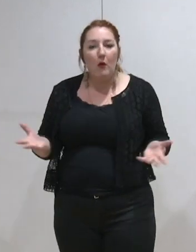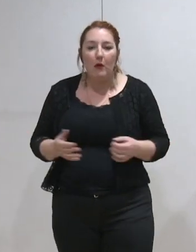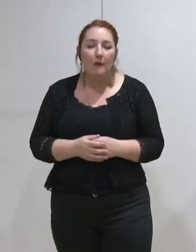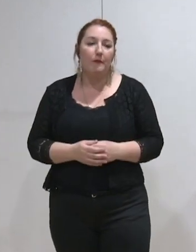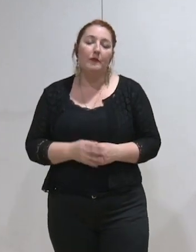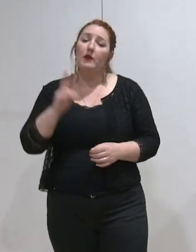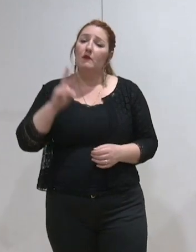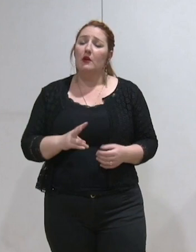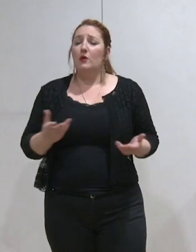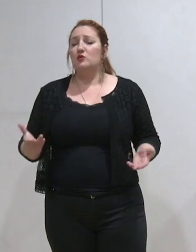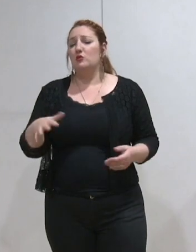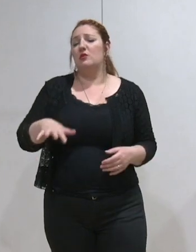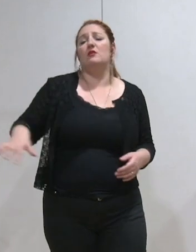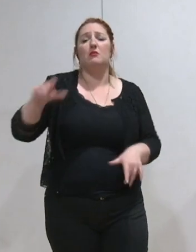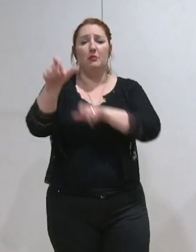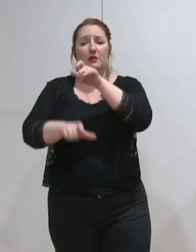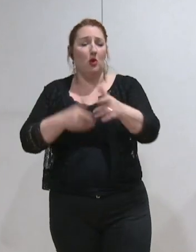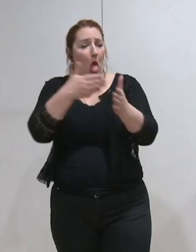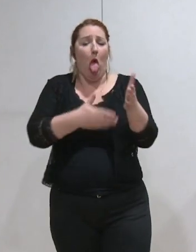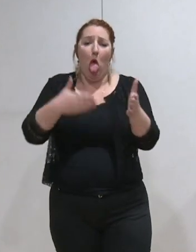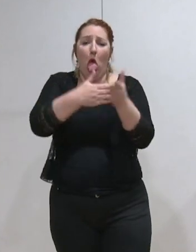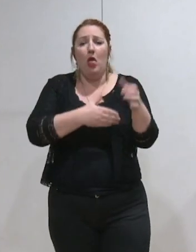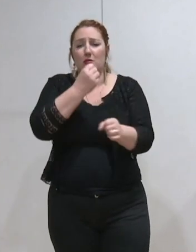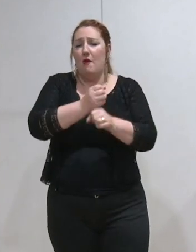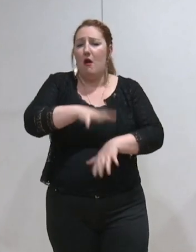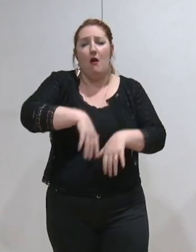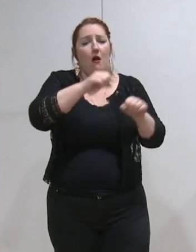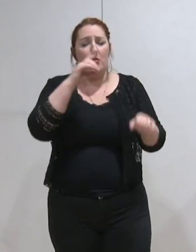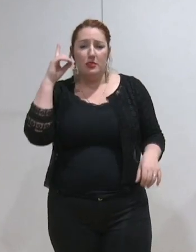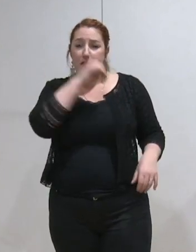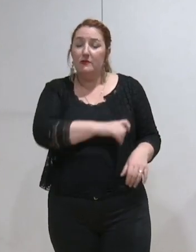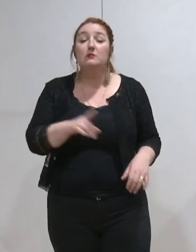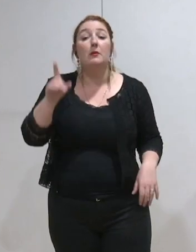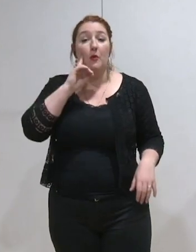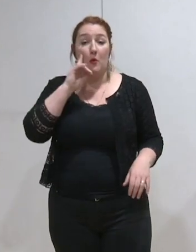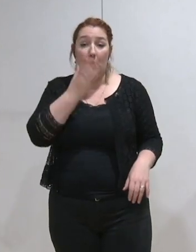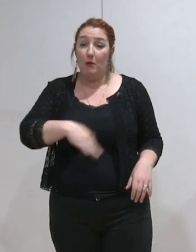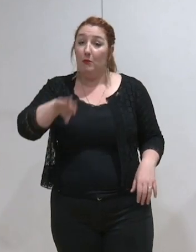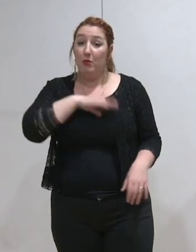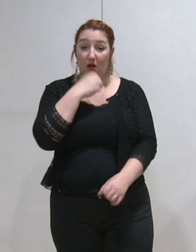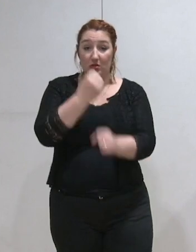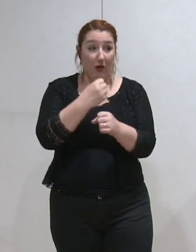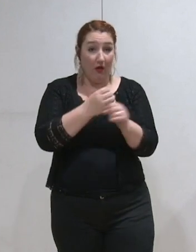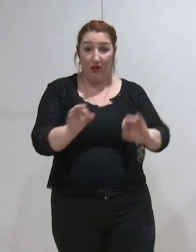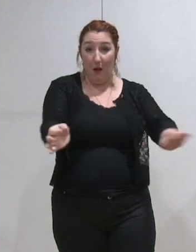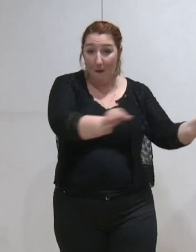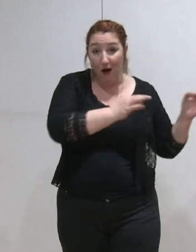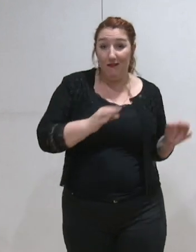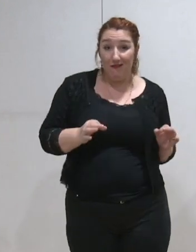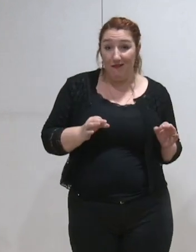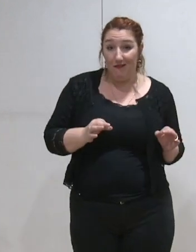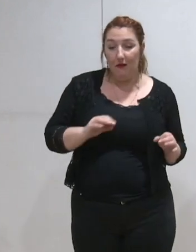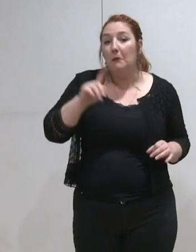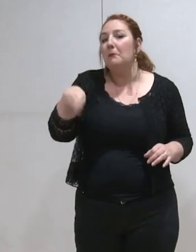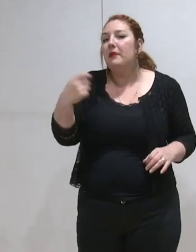vis-à-vis de l'emploi c'est d'abord et avant tout parce que ces emplois n'existent plus c'est certes